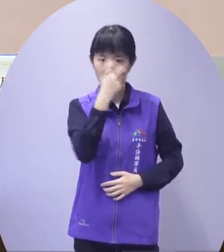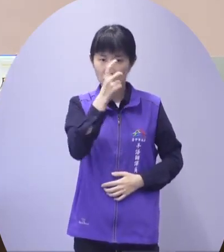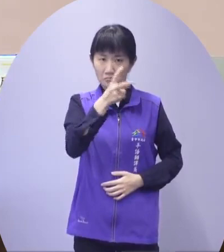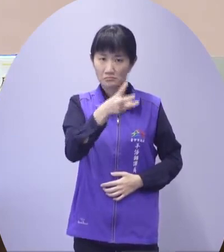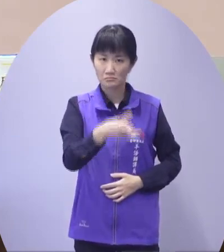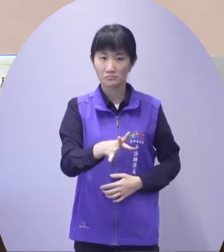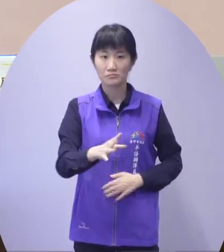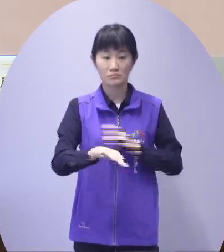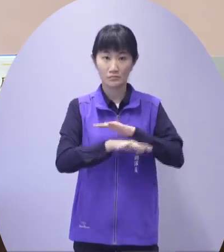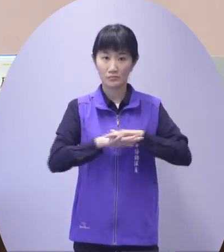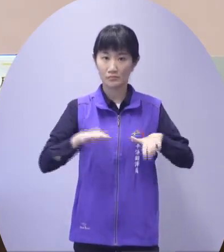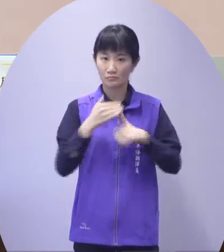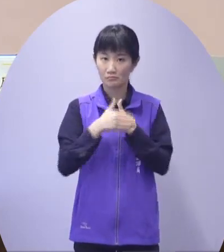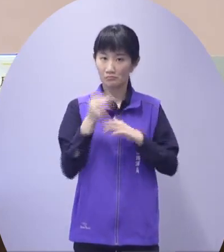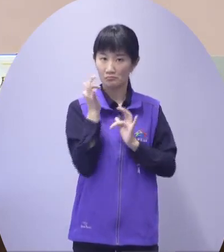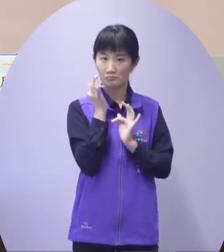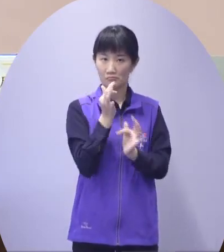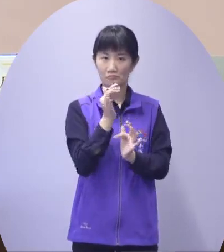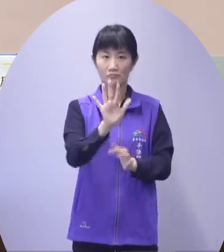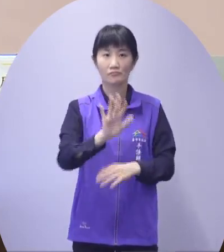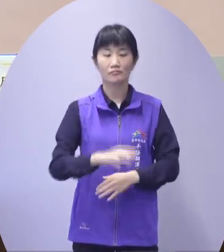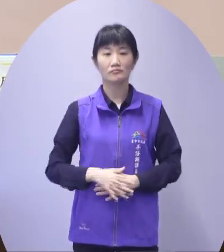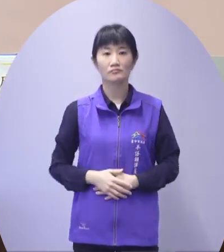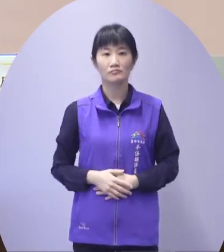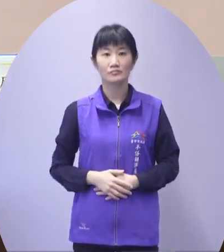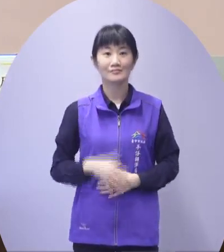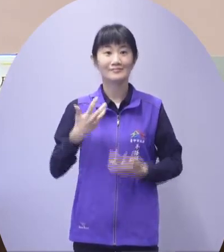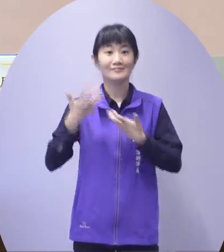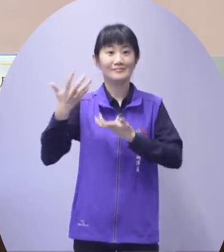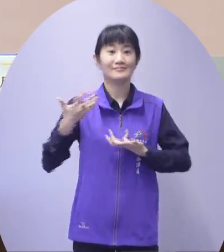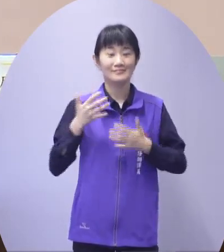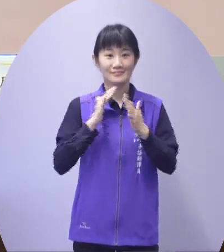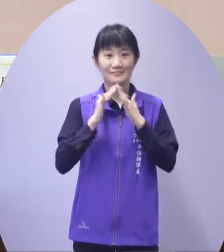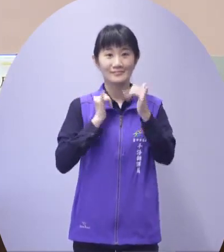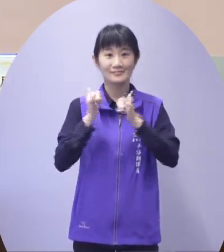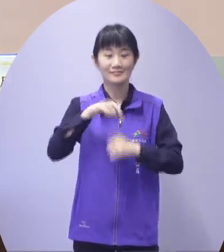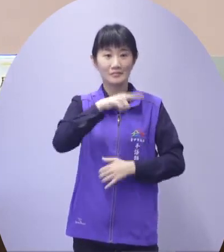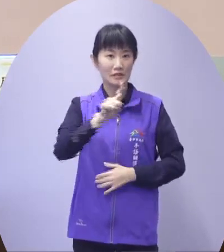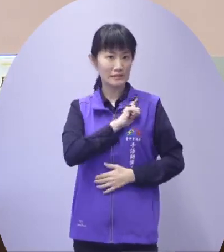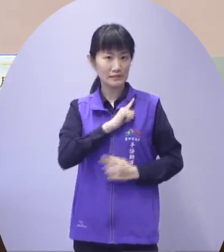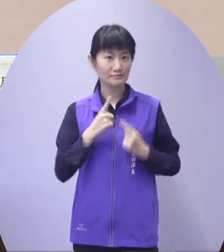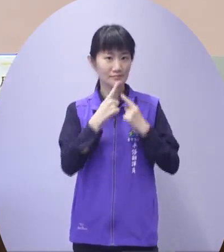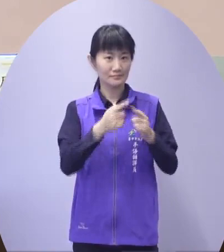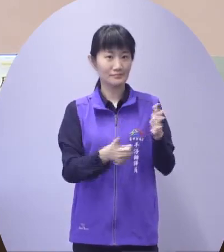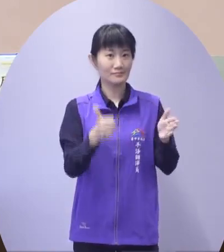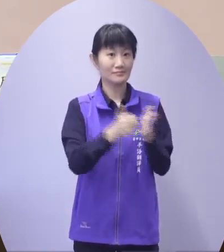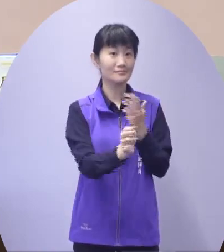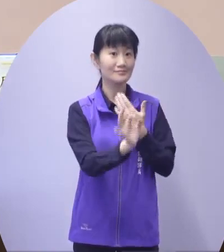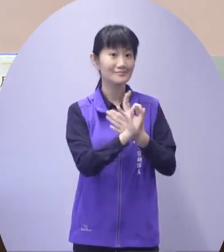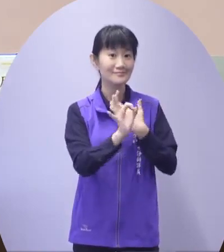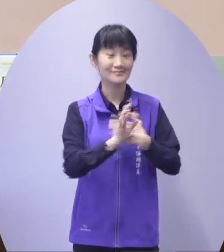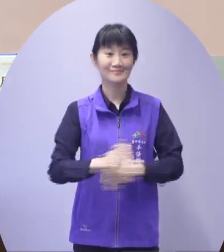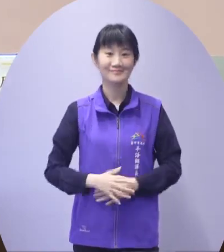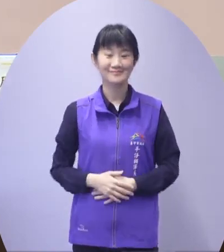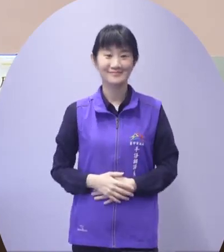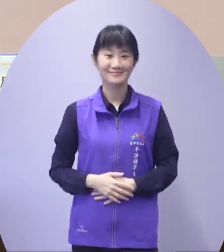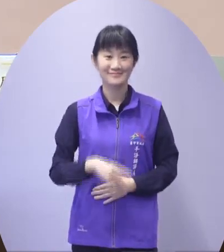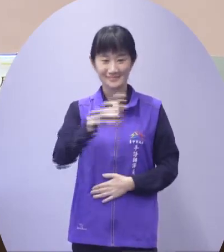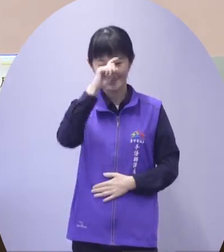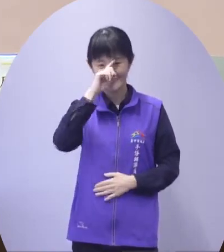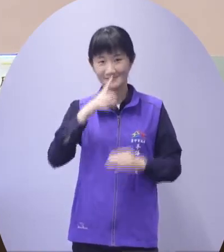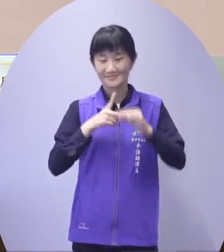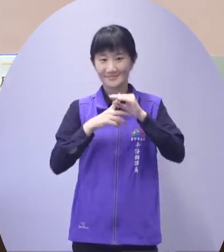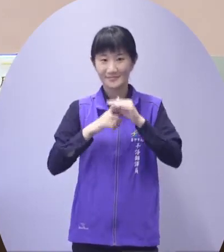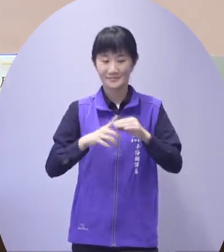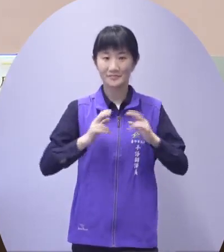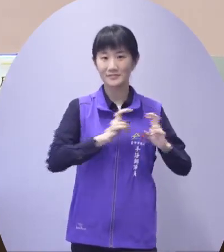认安全和品质，非常欢迎市民朋友亲自体验，共同迎接大台中捷运